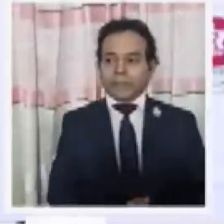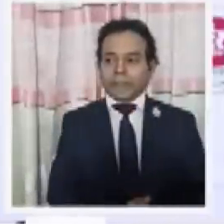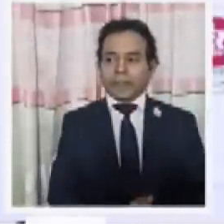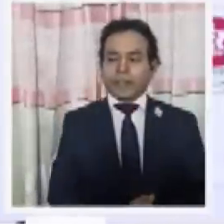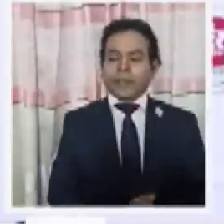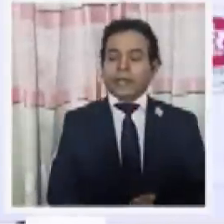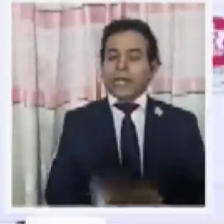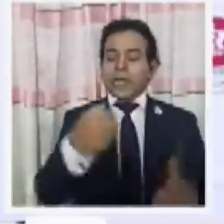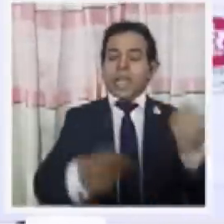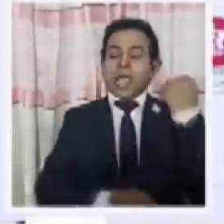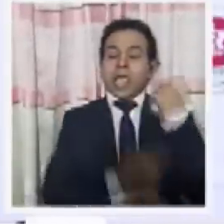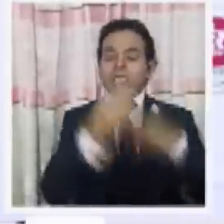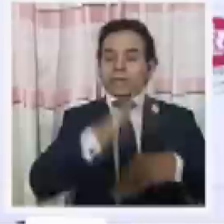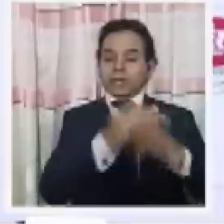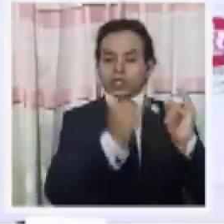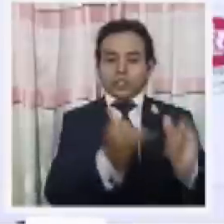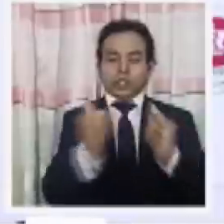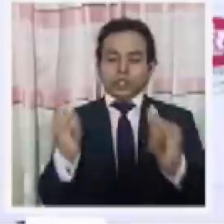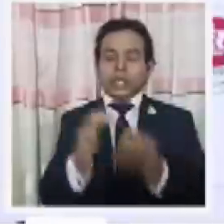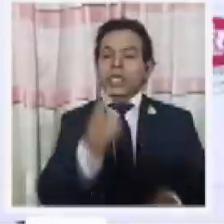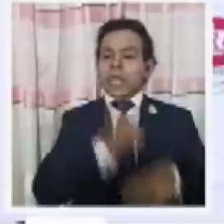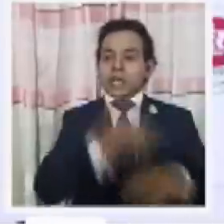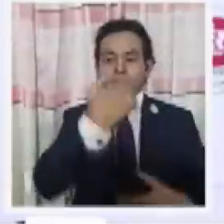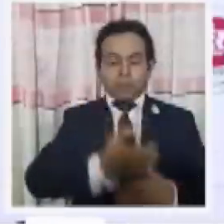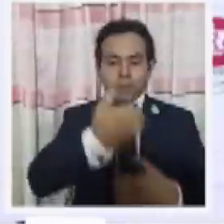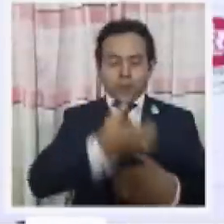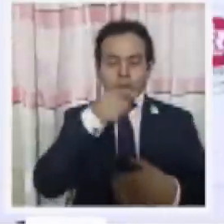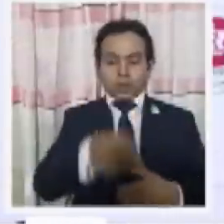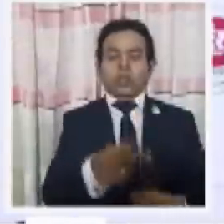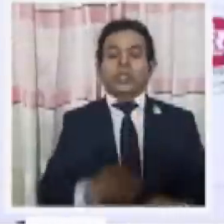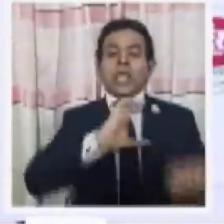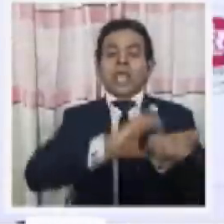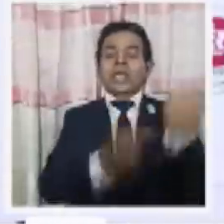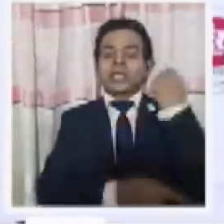24 ঘন্টায় যারা মৃত্যুবরণ করেছেন হাসপাতালে 29 জন এবং বাড়িতে 4 জন।